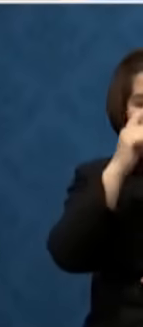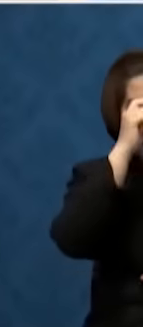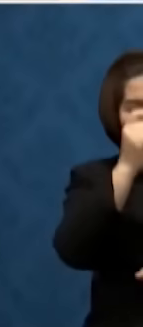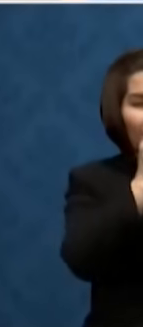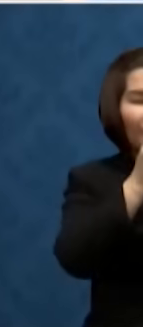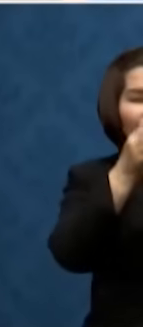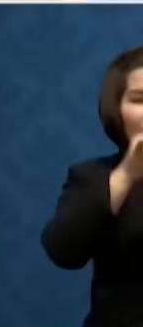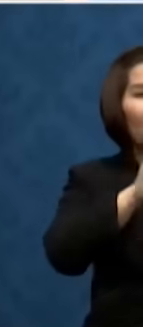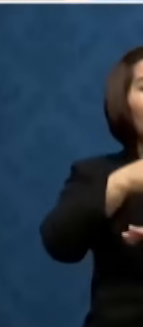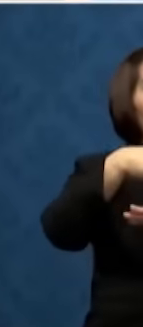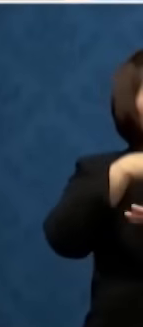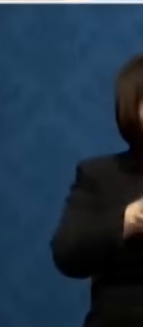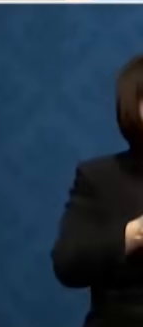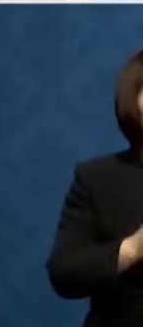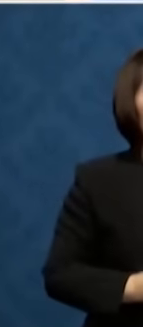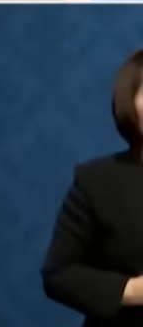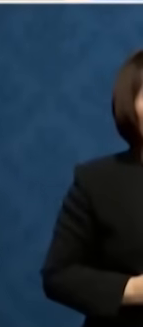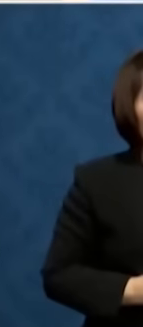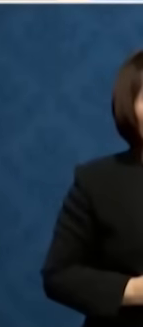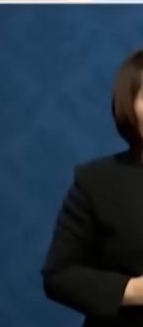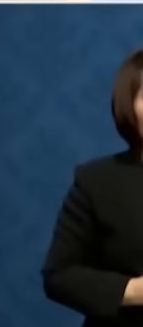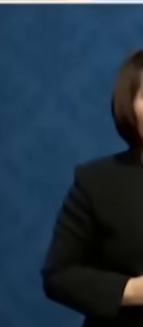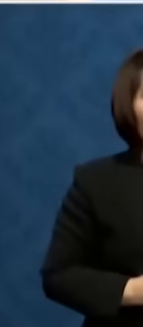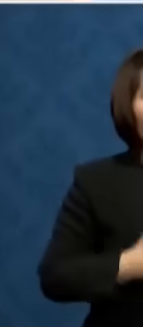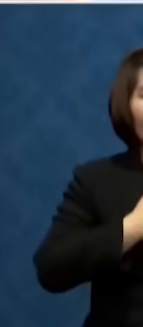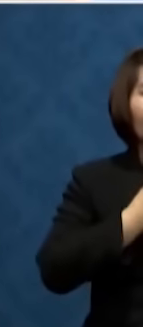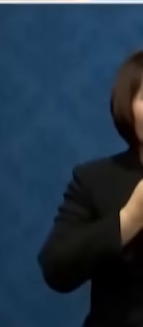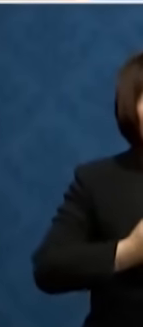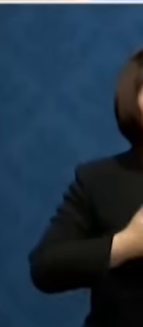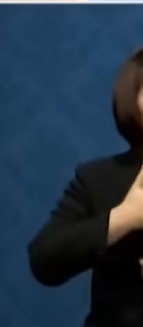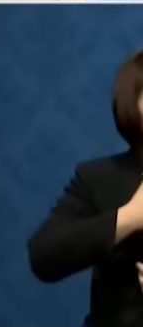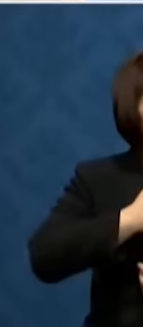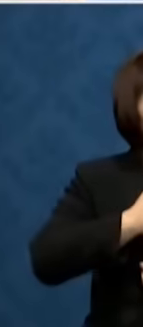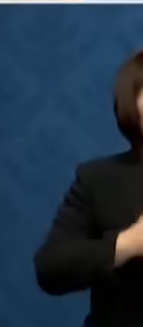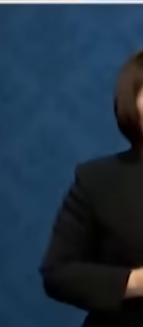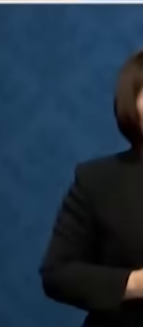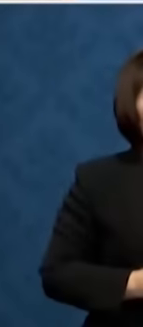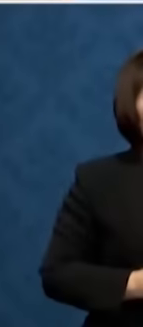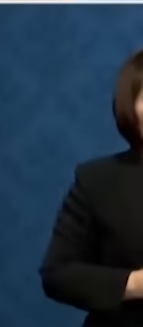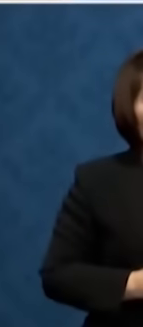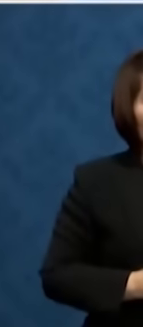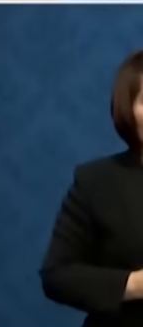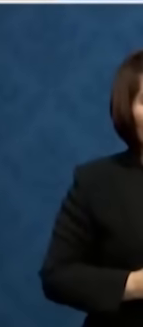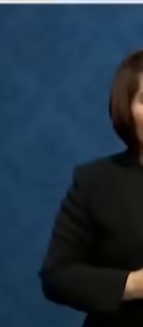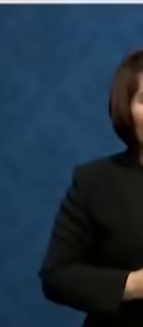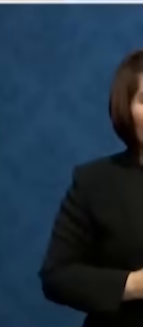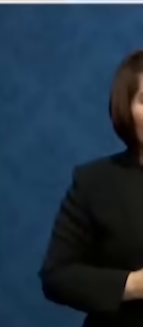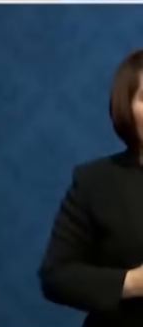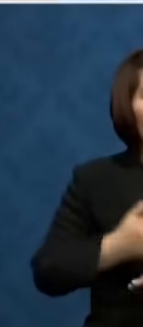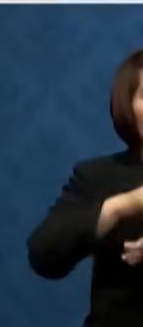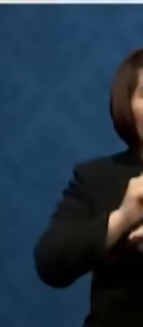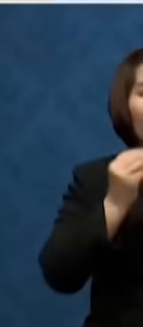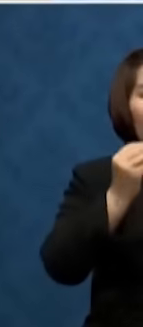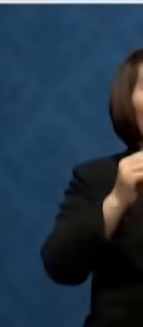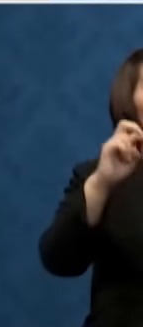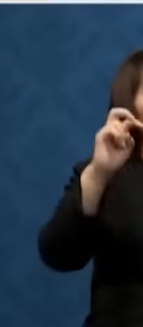ของท่านประธานนะครับแต่ความเห็นนะครับของผมเนี่ยที่ท่านประธานปล่อยให้มีการรับรองย